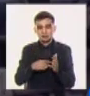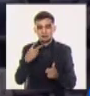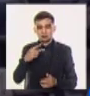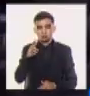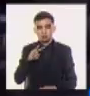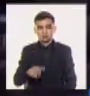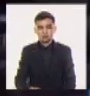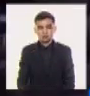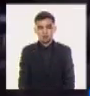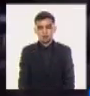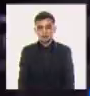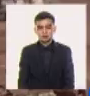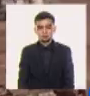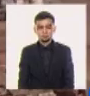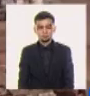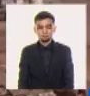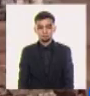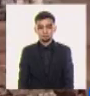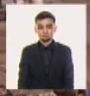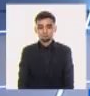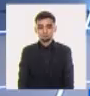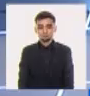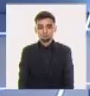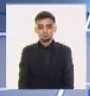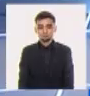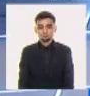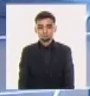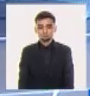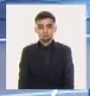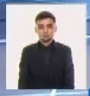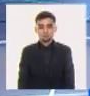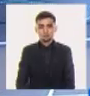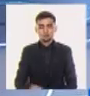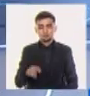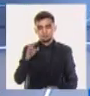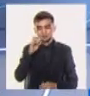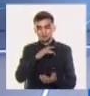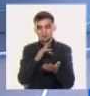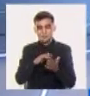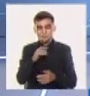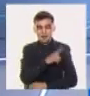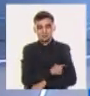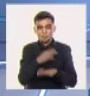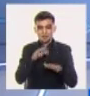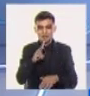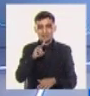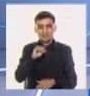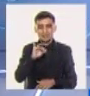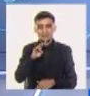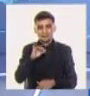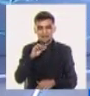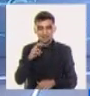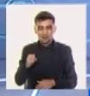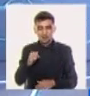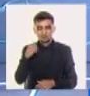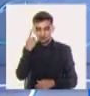долларов. Частные клиники в Алматы лишены возможности подключиться к